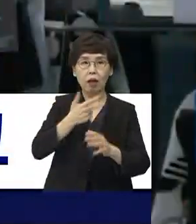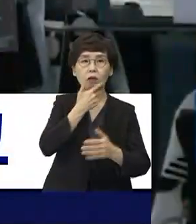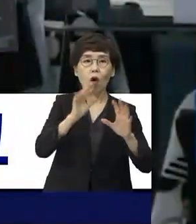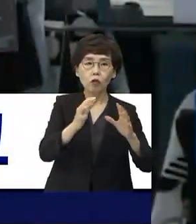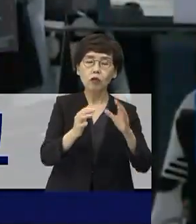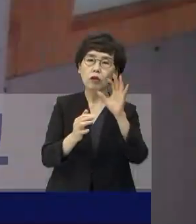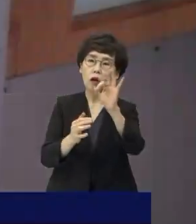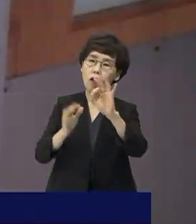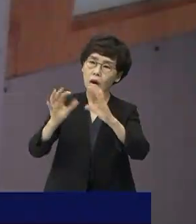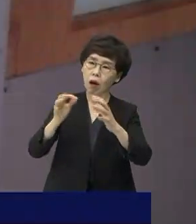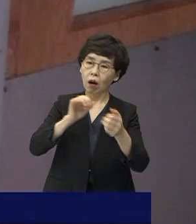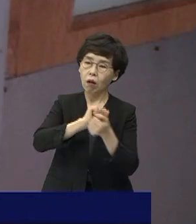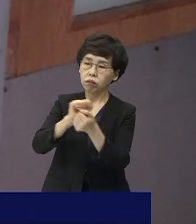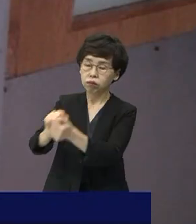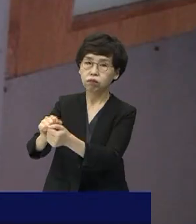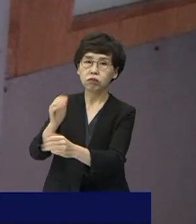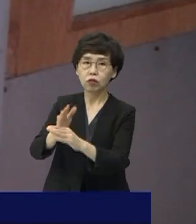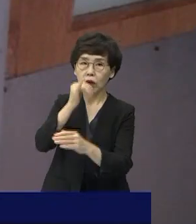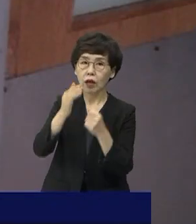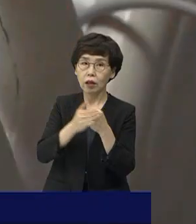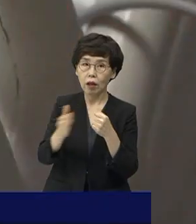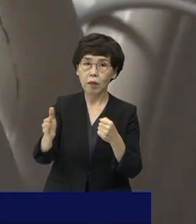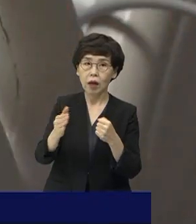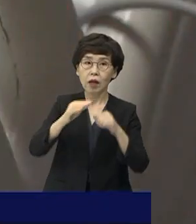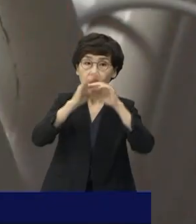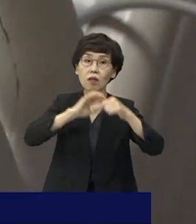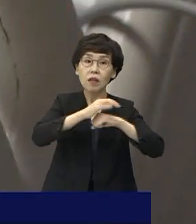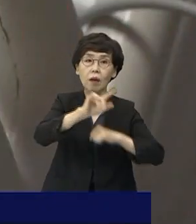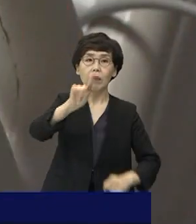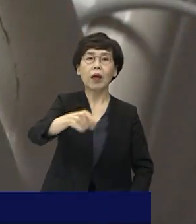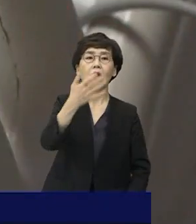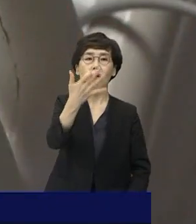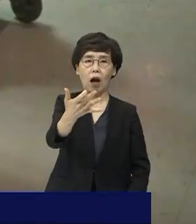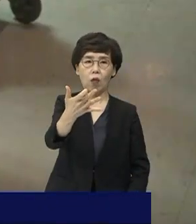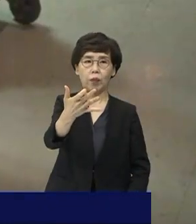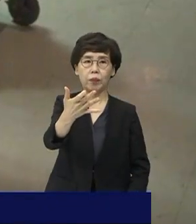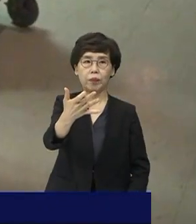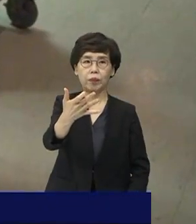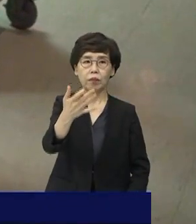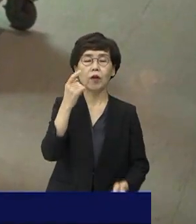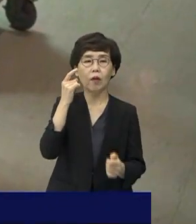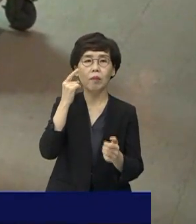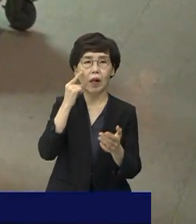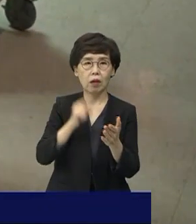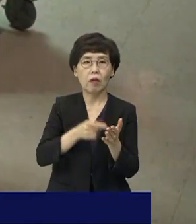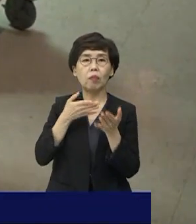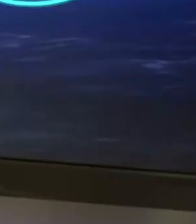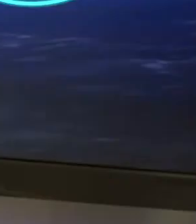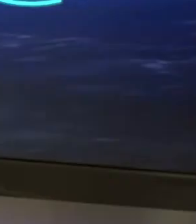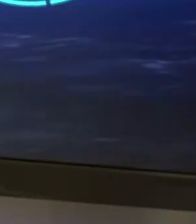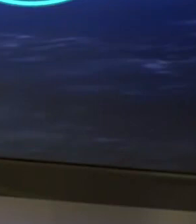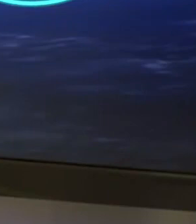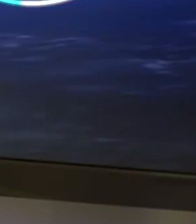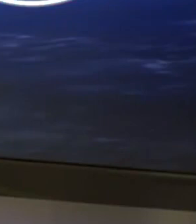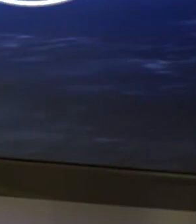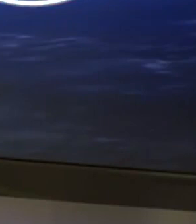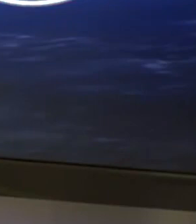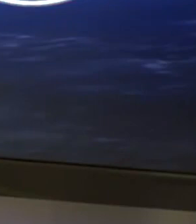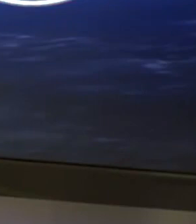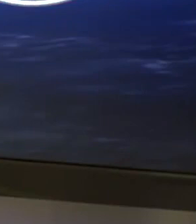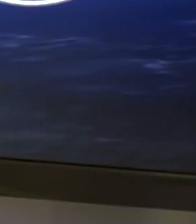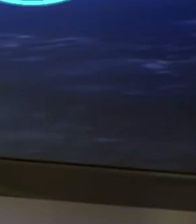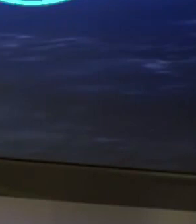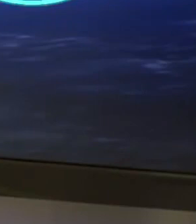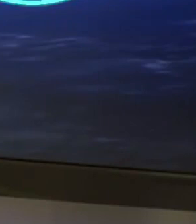개국으로 퍼져 전세계에서 백 19 거니 보고 됐습니다 sbs 한성 입니다 안녕하십니까 편 사업입니다